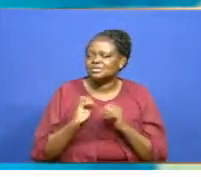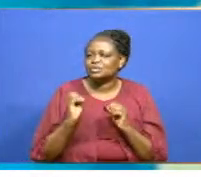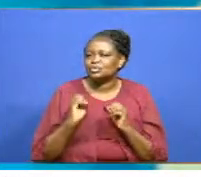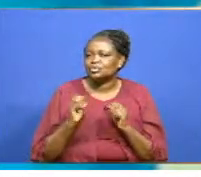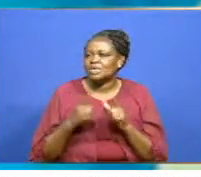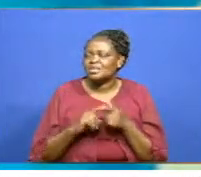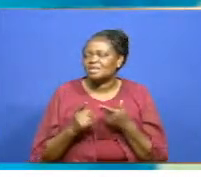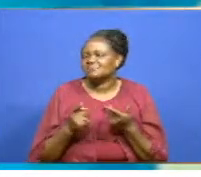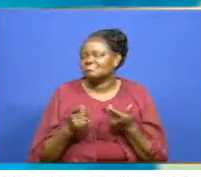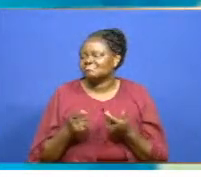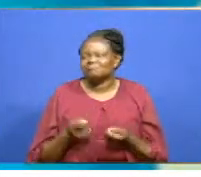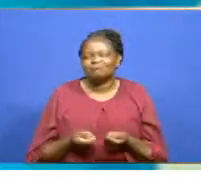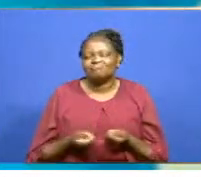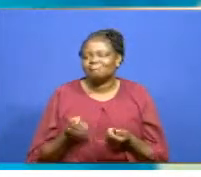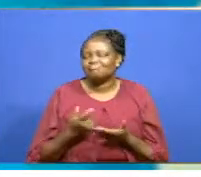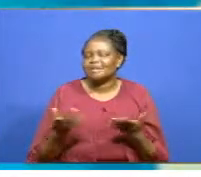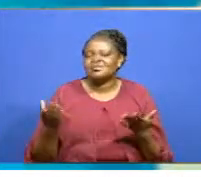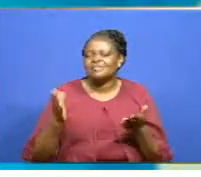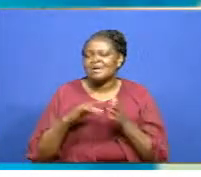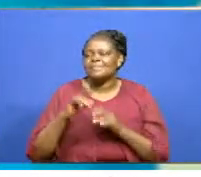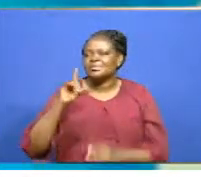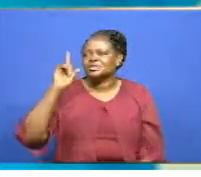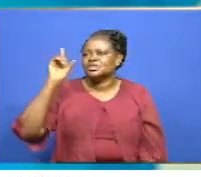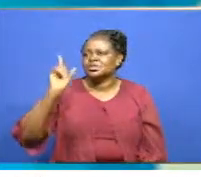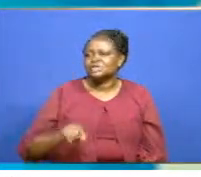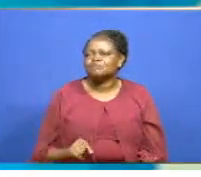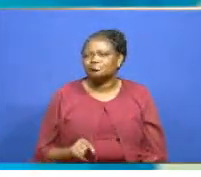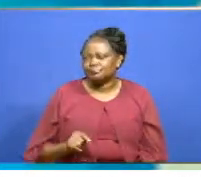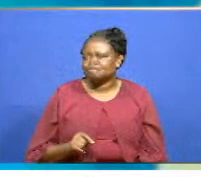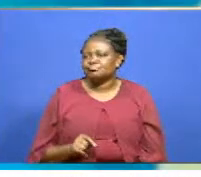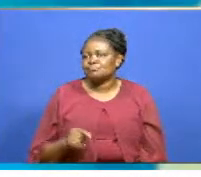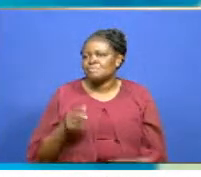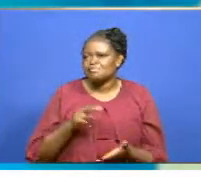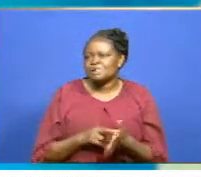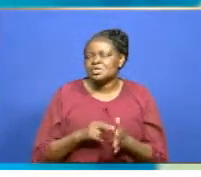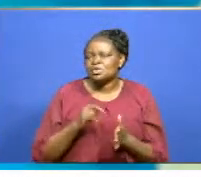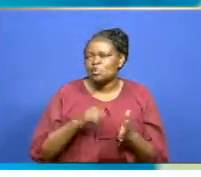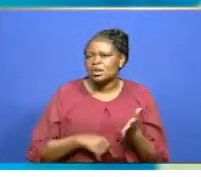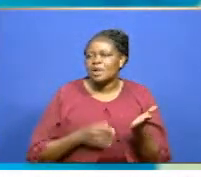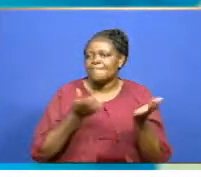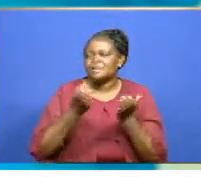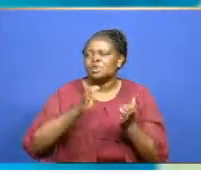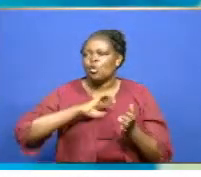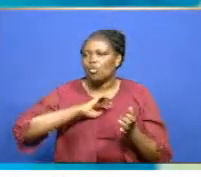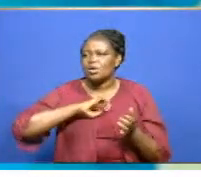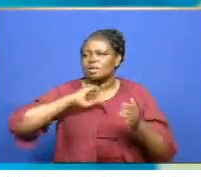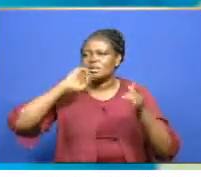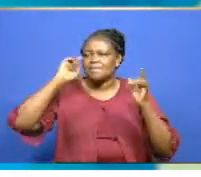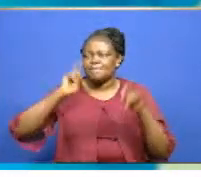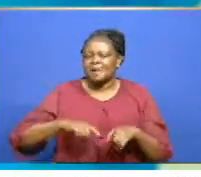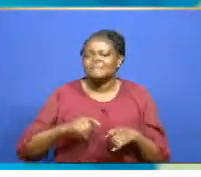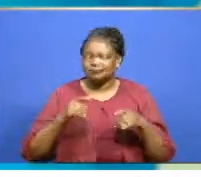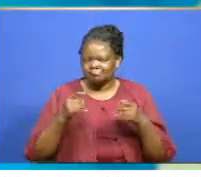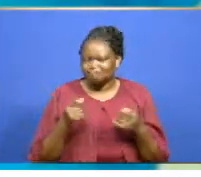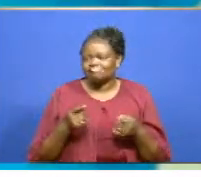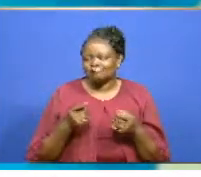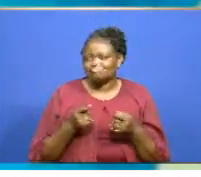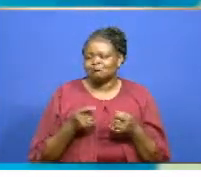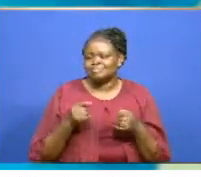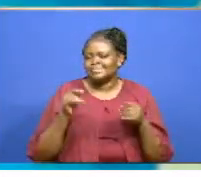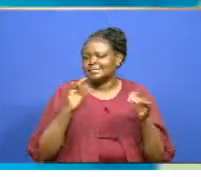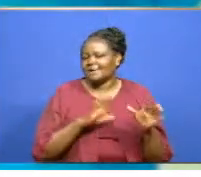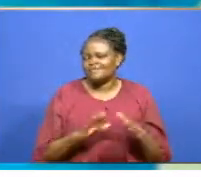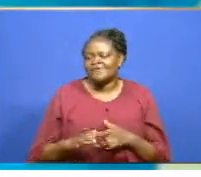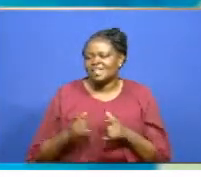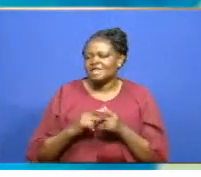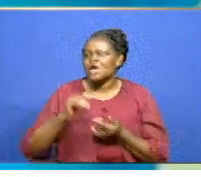retail sales zinashuka chini, na wakati retail sales zinashuka chini, that means business owners will have to make some tough decisions. Lazima sasa waanze